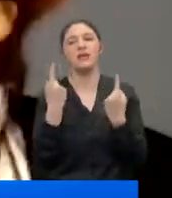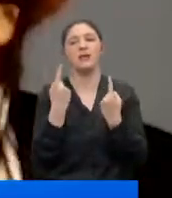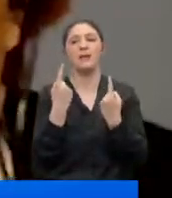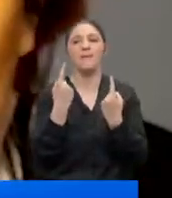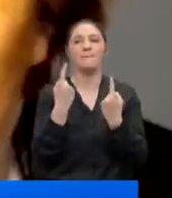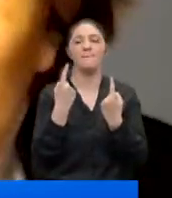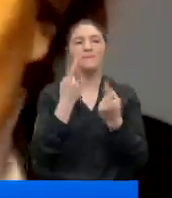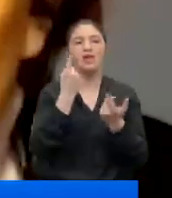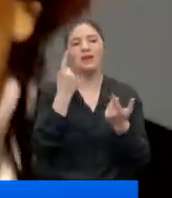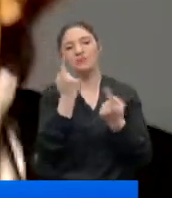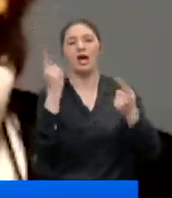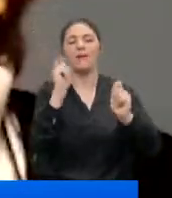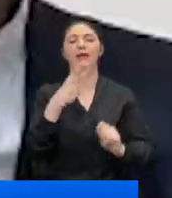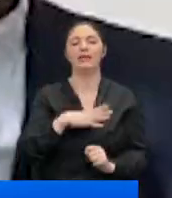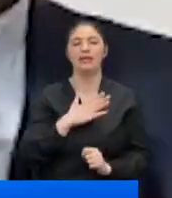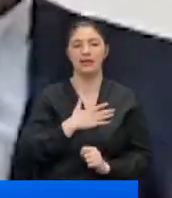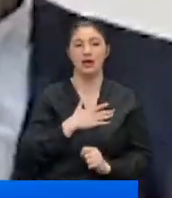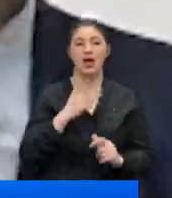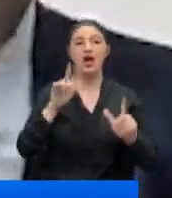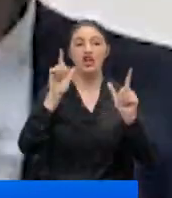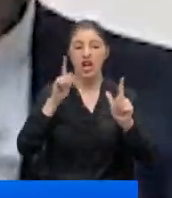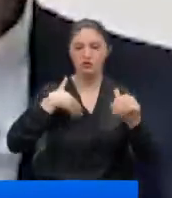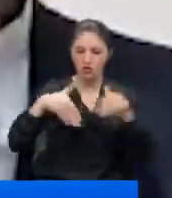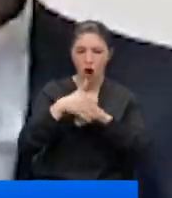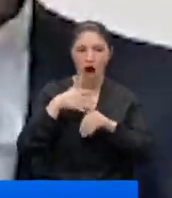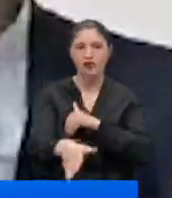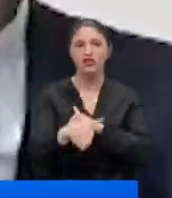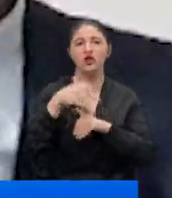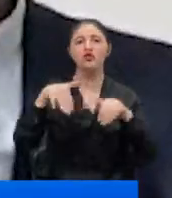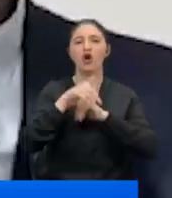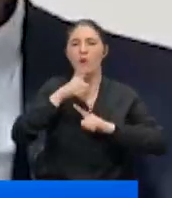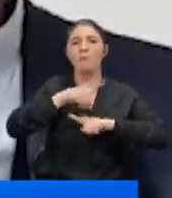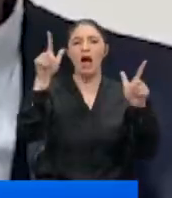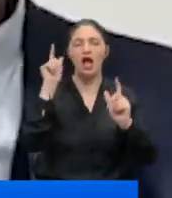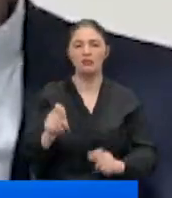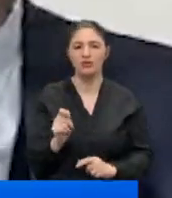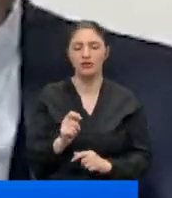atraksiyon yapmak istedik. Gerekirse sokağa ineceğiz, sokakta aykıracağız.